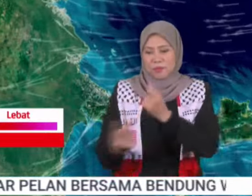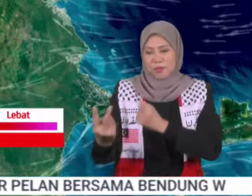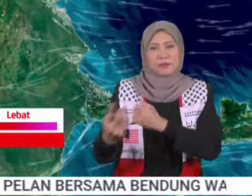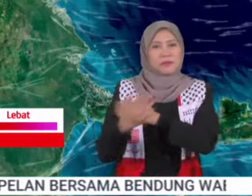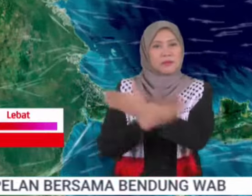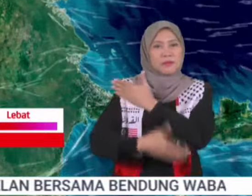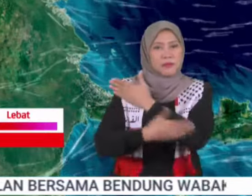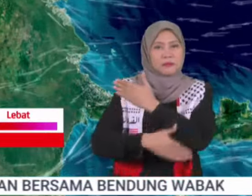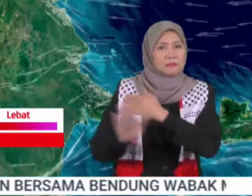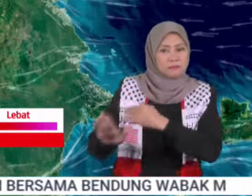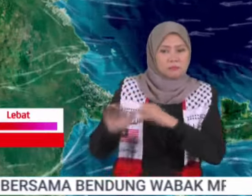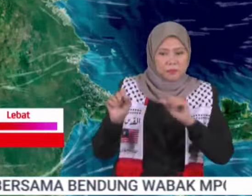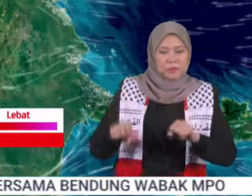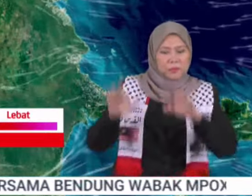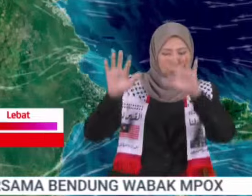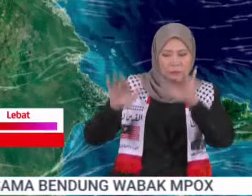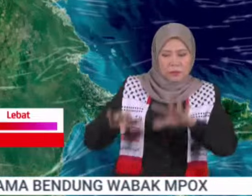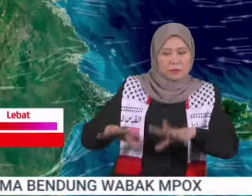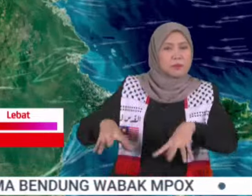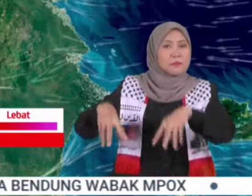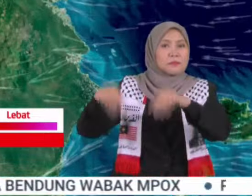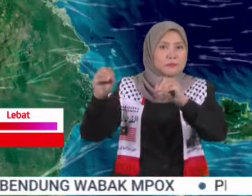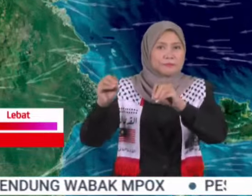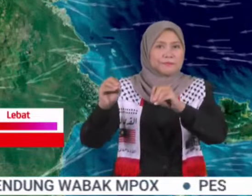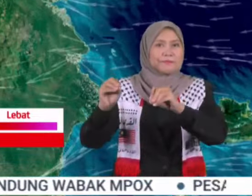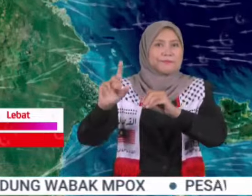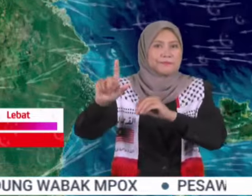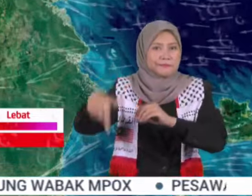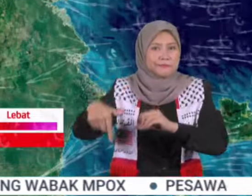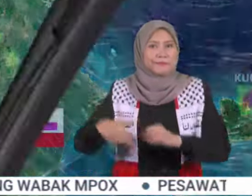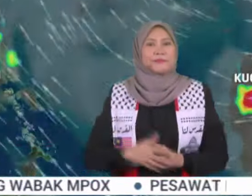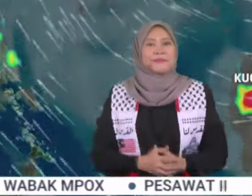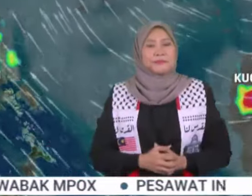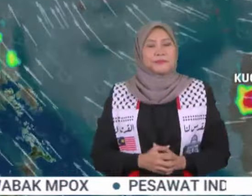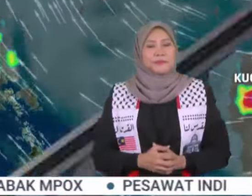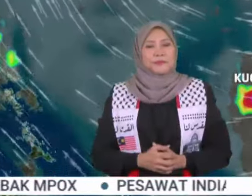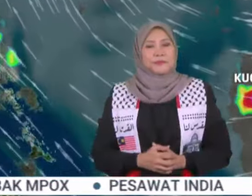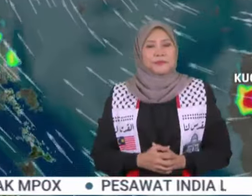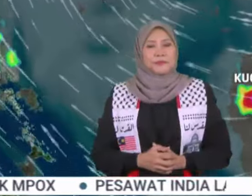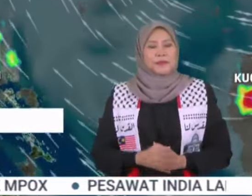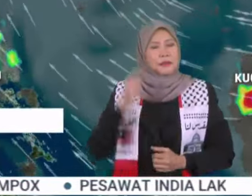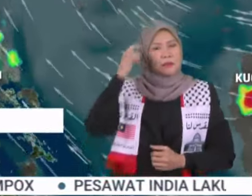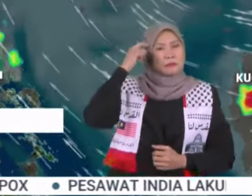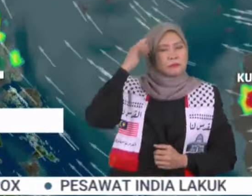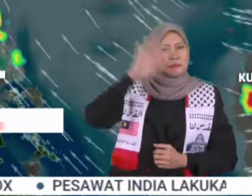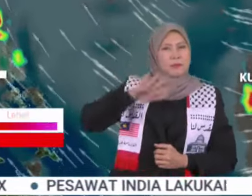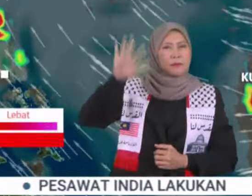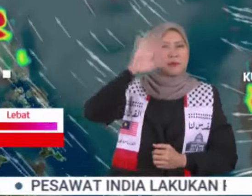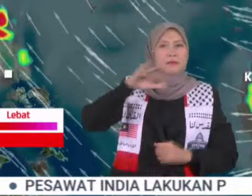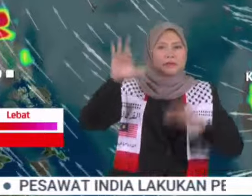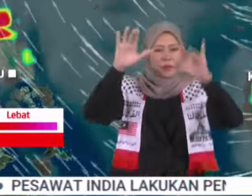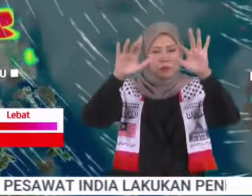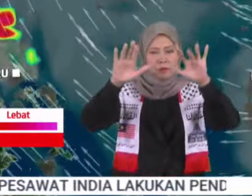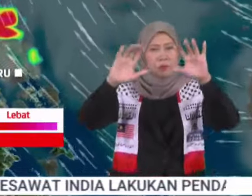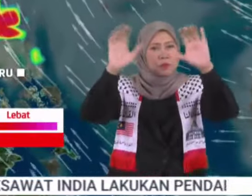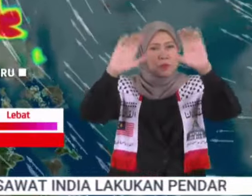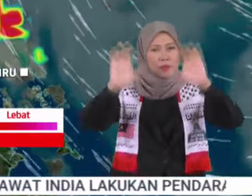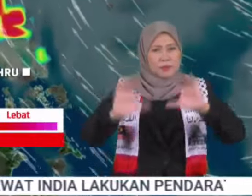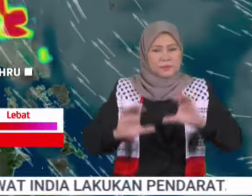ini dijangka boleh beransur reda dalam sekejap masa lagi. Manakala bagi ramalan cuaca lewat malam nanti